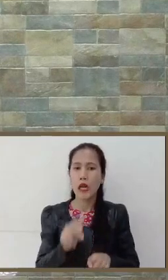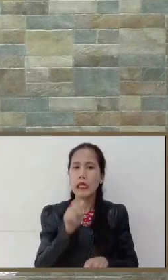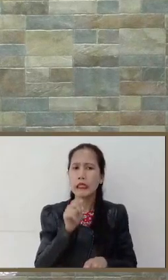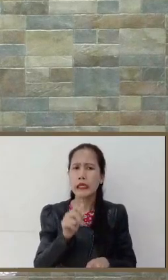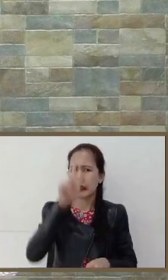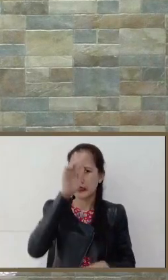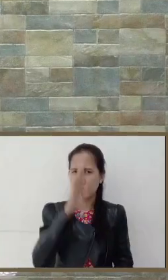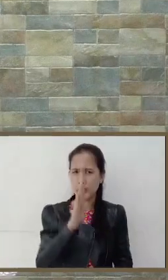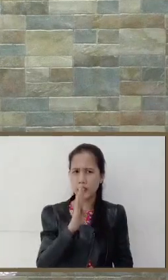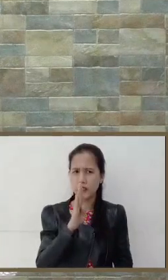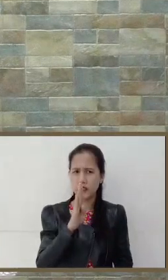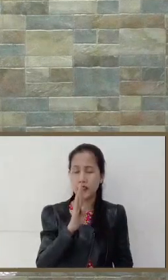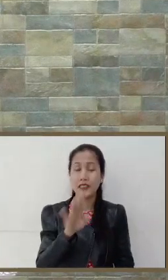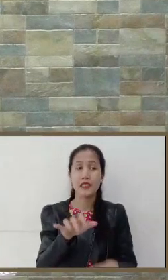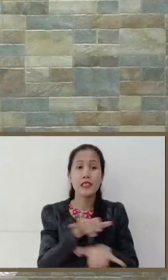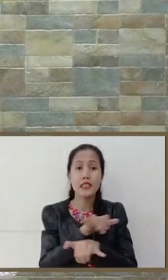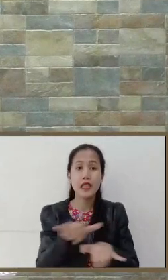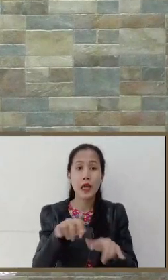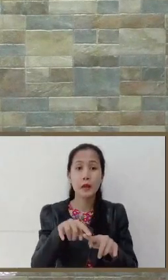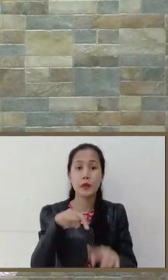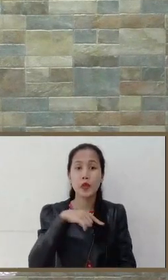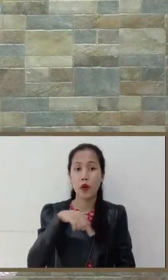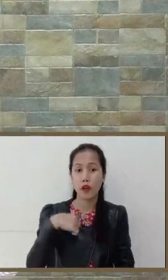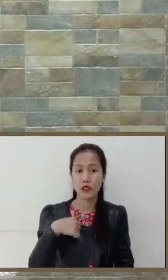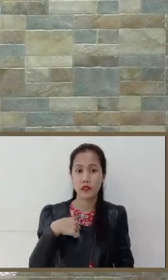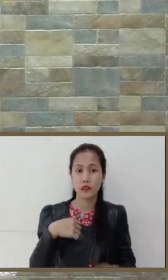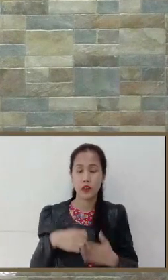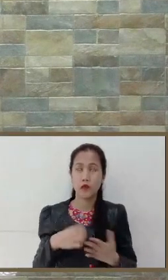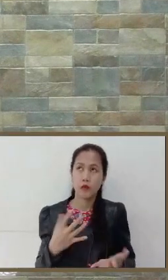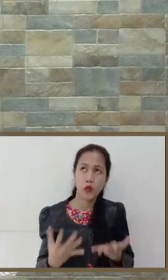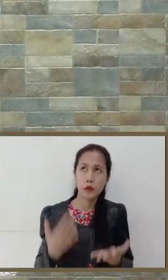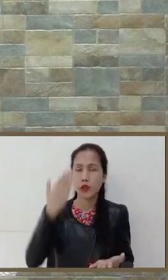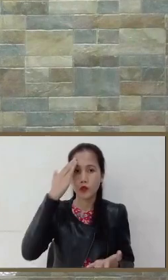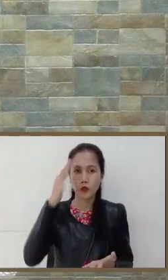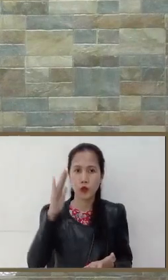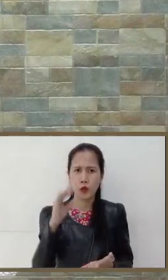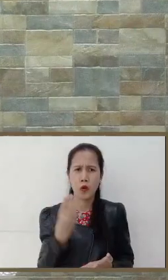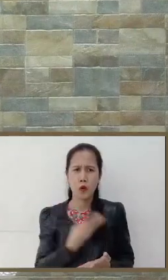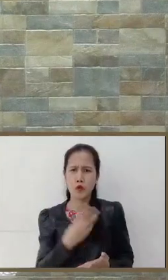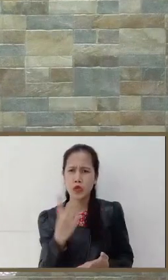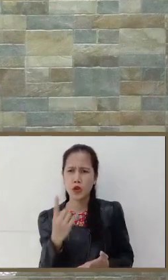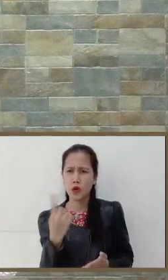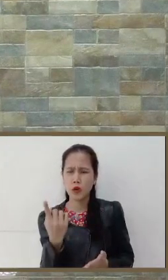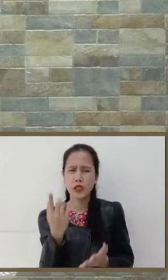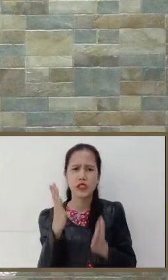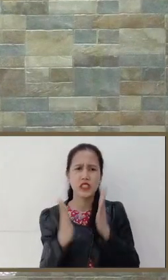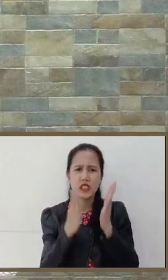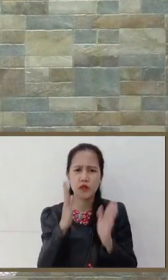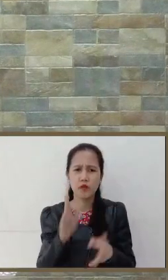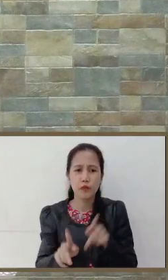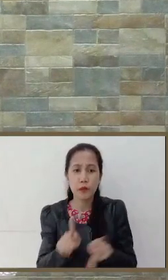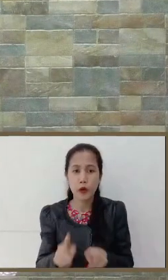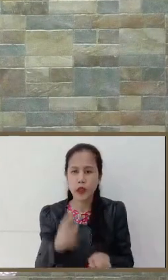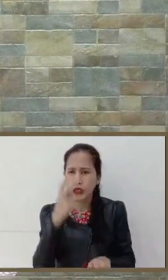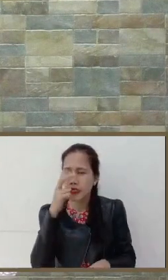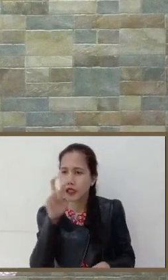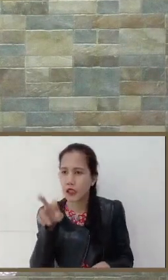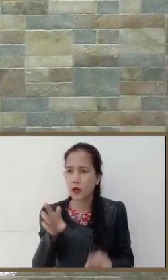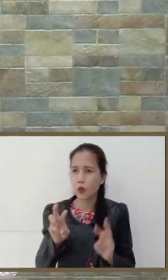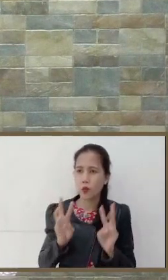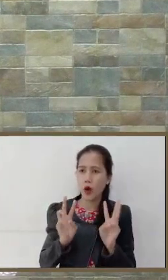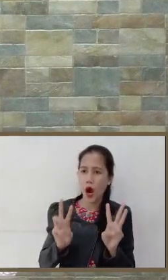possibility na tayo po ay maglingkod sa tao? Alam niyo po, is there always a possibility? Bakit po? Ministry is